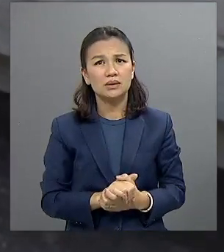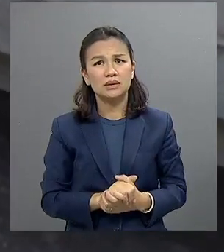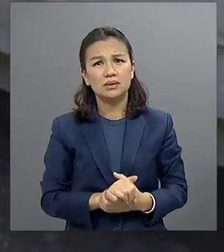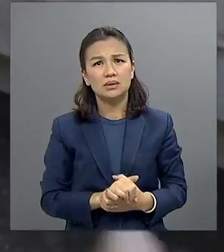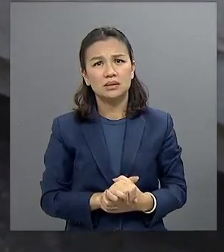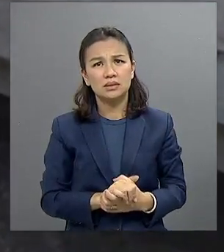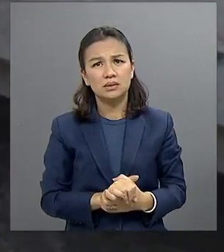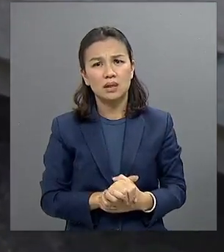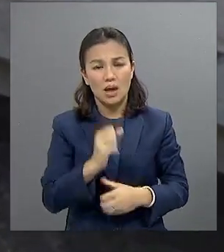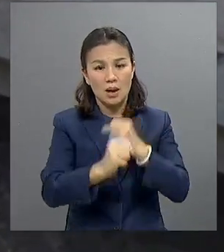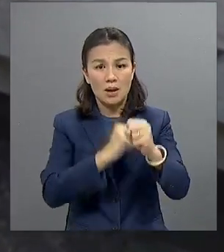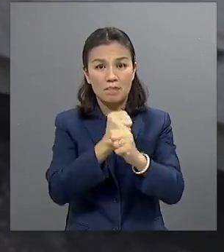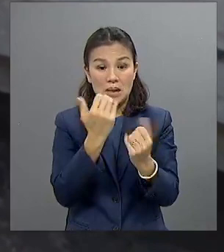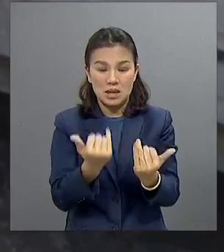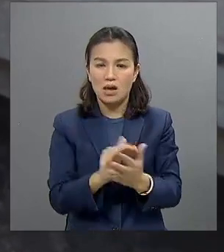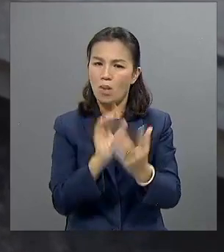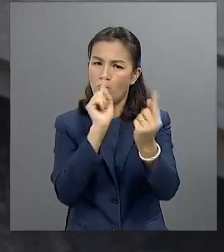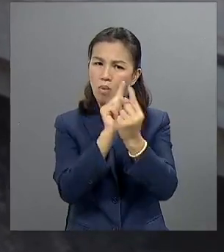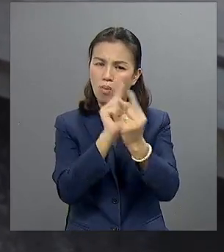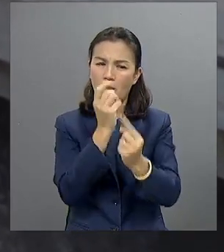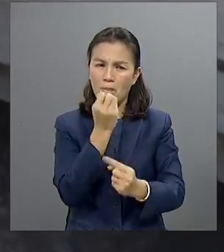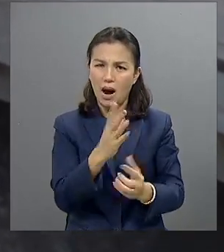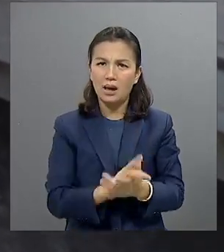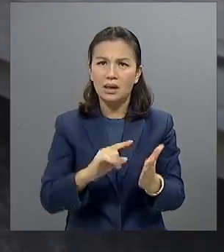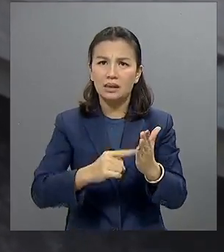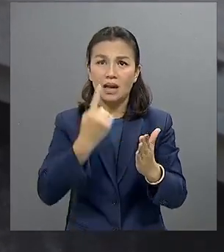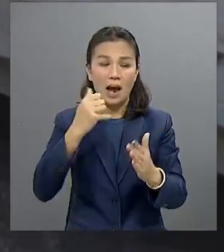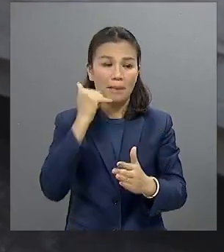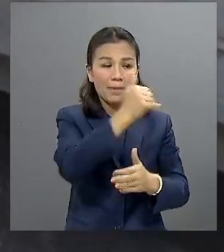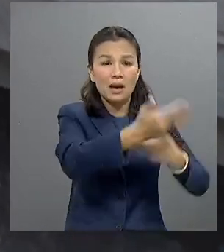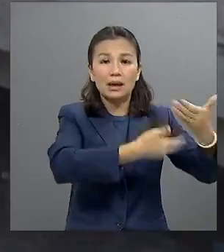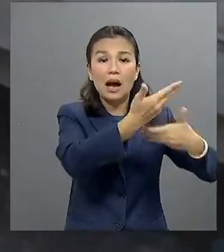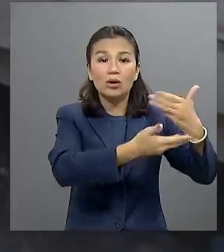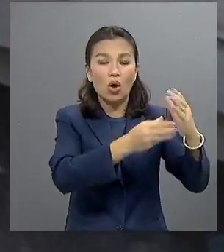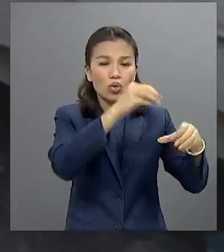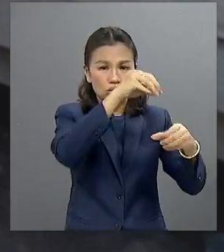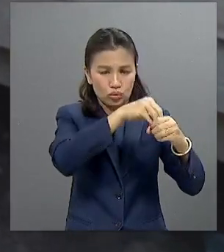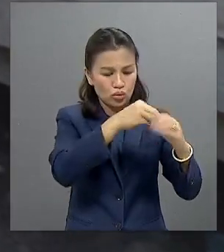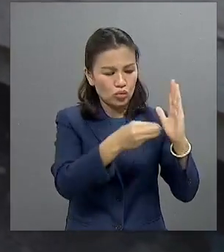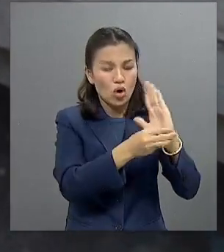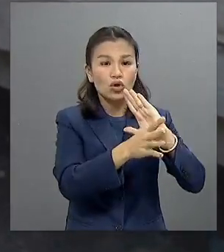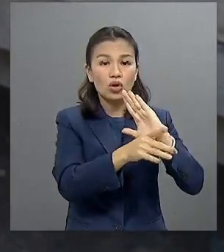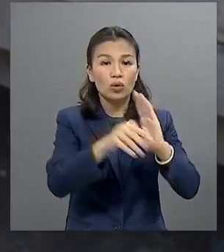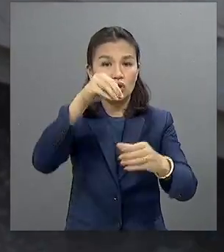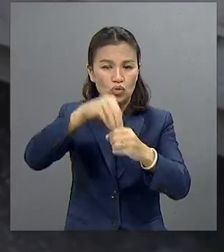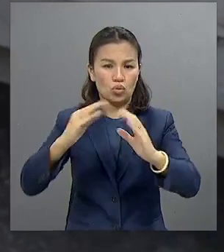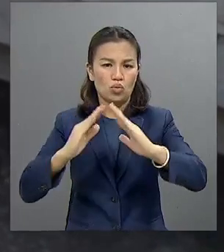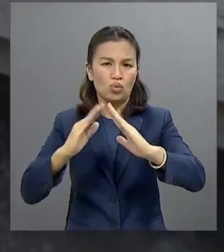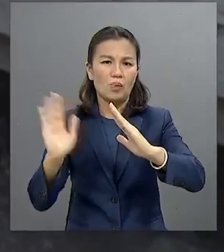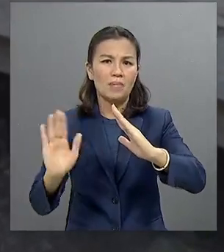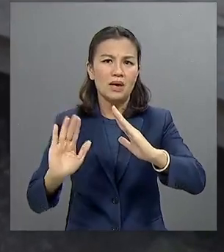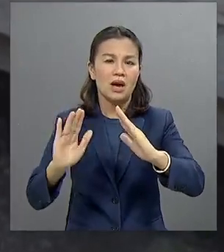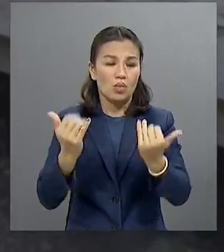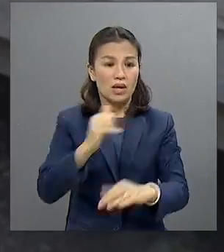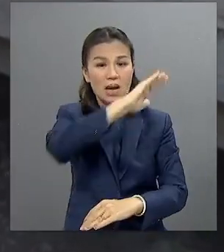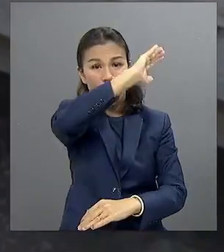นี้มันจะเยอะกว่าทุกปีเพราะว่าตอนแรกเราไปขายของที่ชลบุรีเราไม่ได้อยู่ที่นี ่ พอเรากลับมาเจอผลกระ